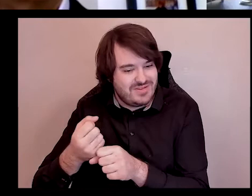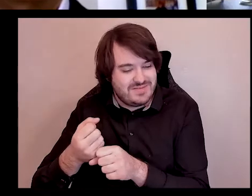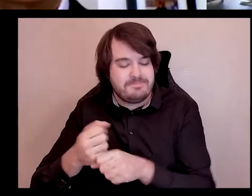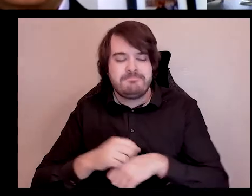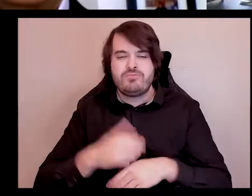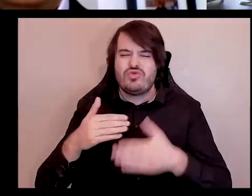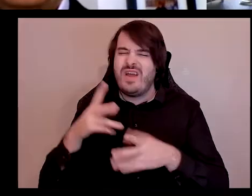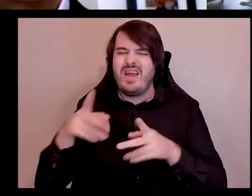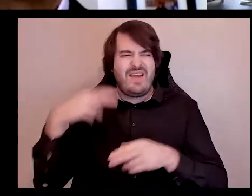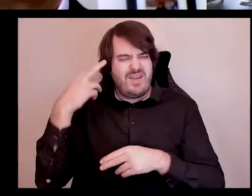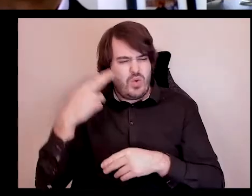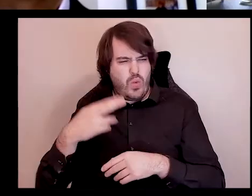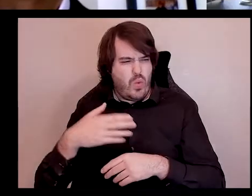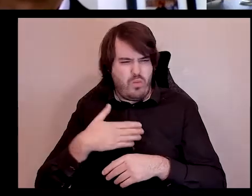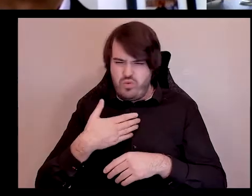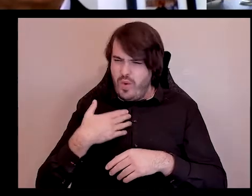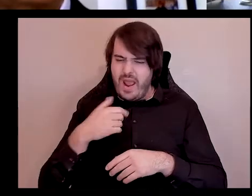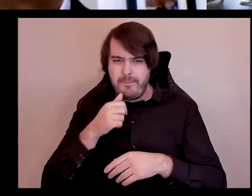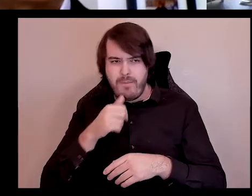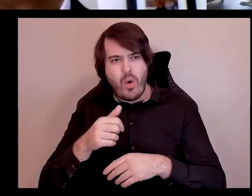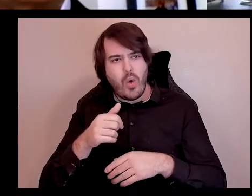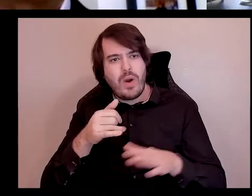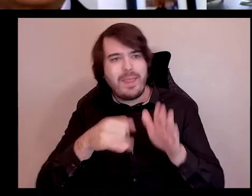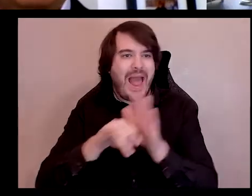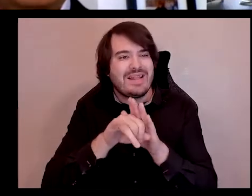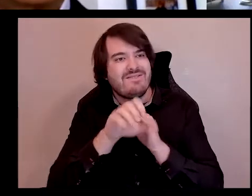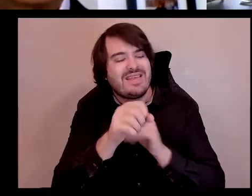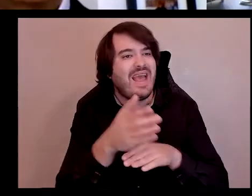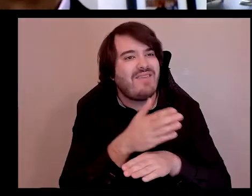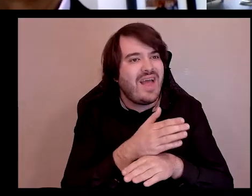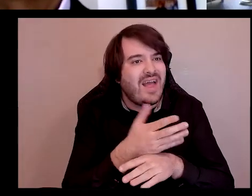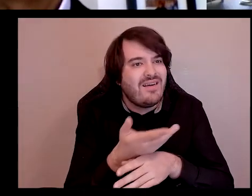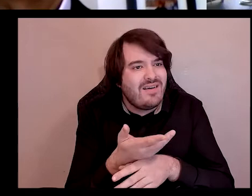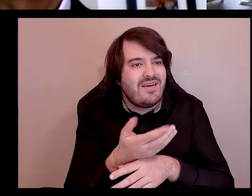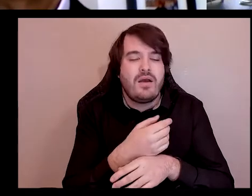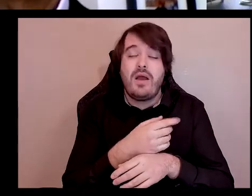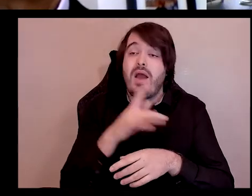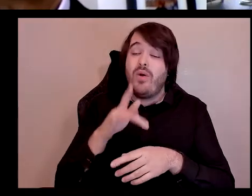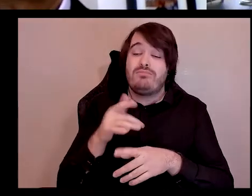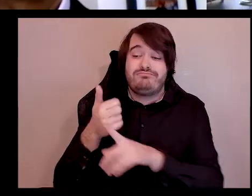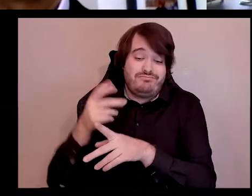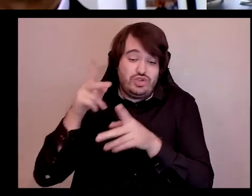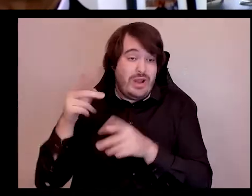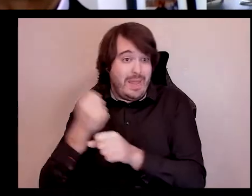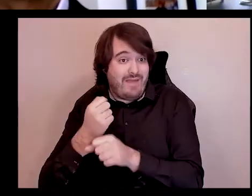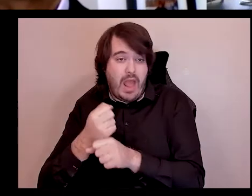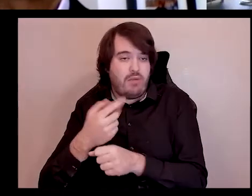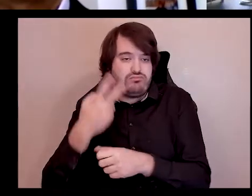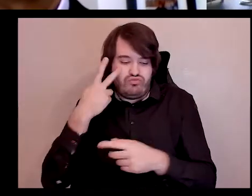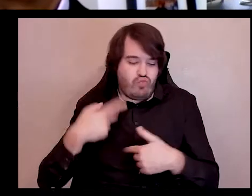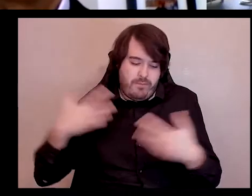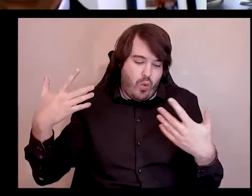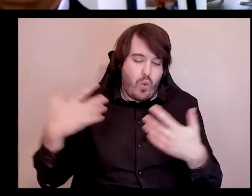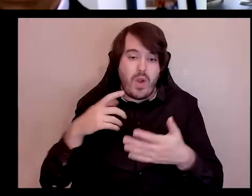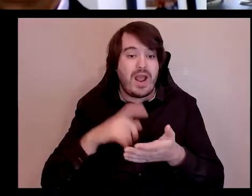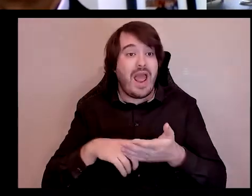et d'amener des gens à une étape qu'ils n'auraient probablement pas atteint avant. Une réflexion que les gens nous font souvent, comment ça se fait qu'on ne vous a